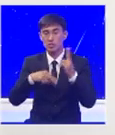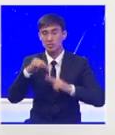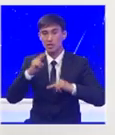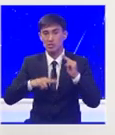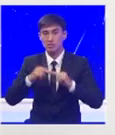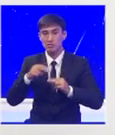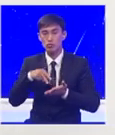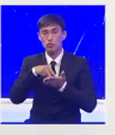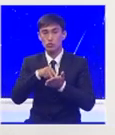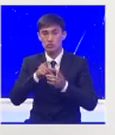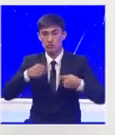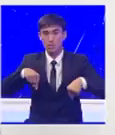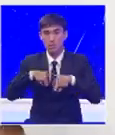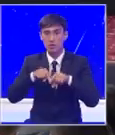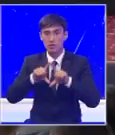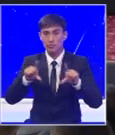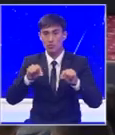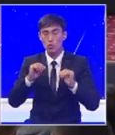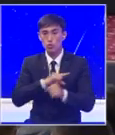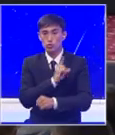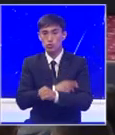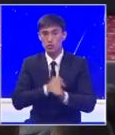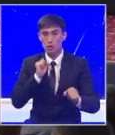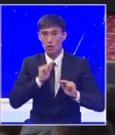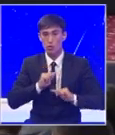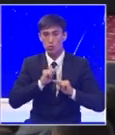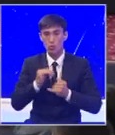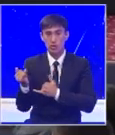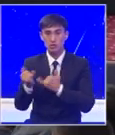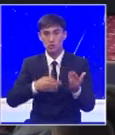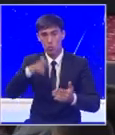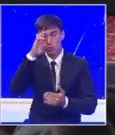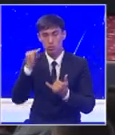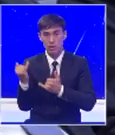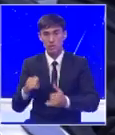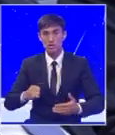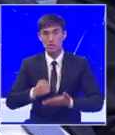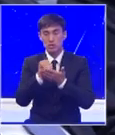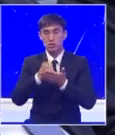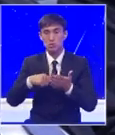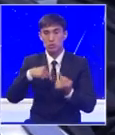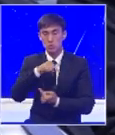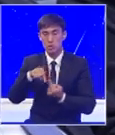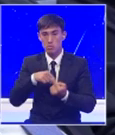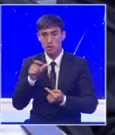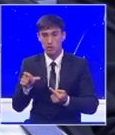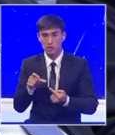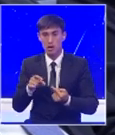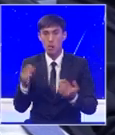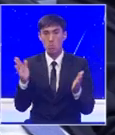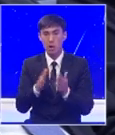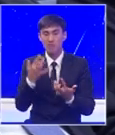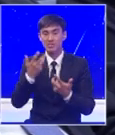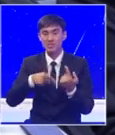реконструкции туристических объектов, усилить работу по оказанию государственной поддержки субъектам предпринимательства, в том числе малого